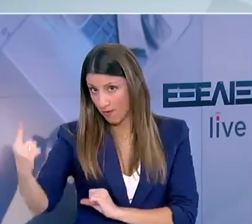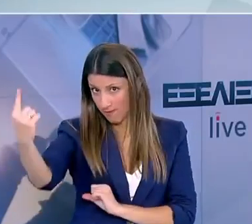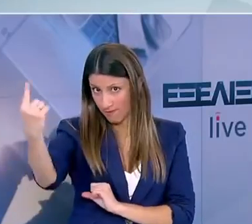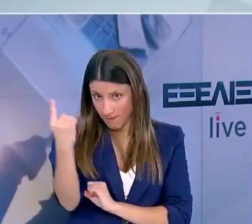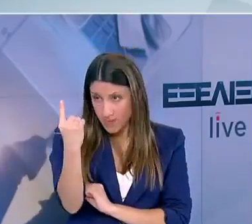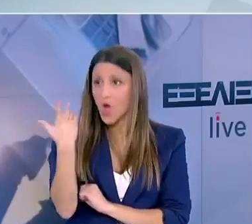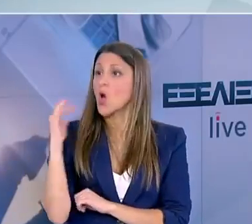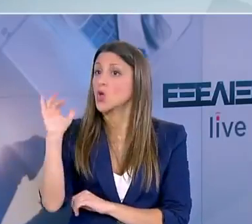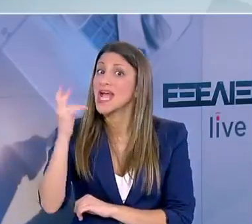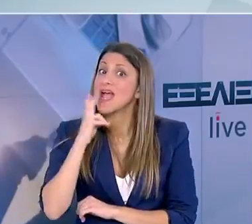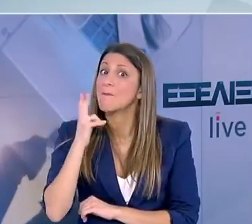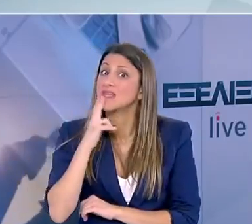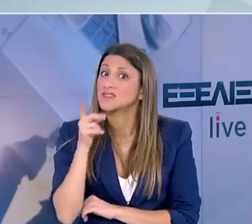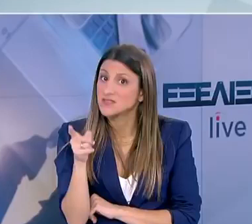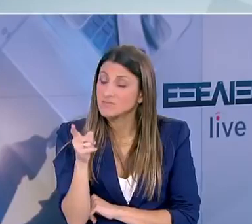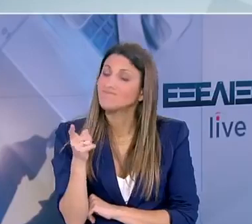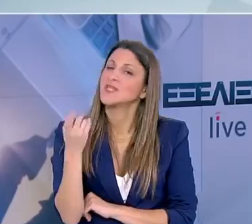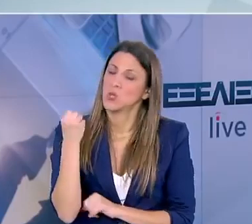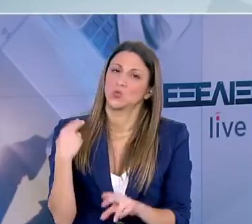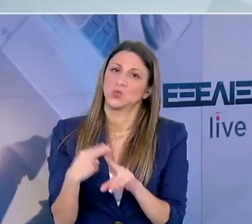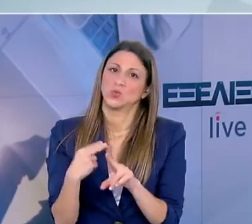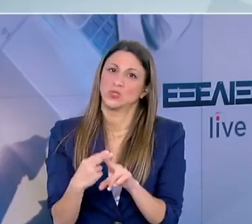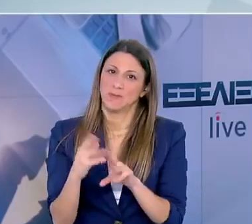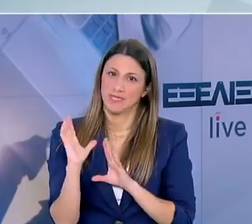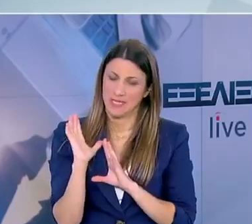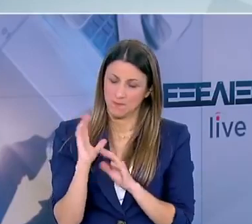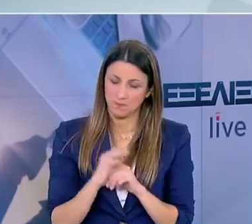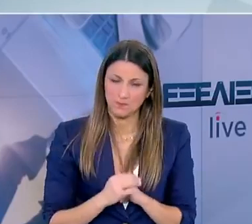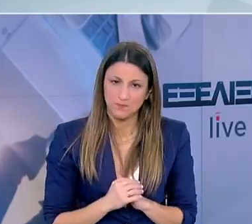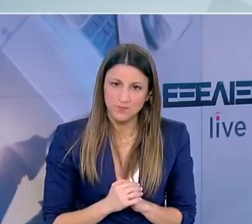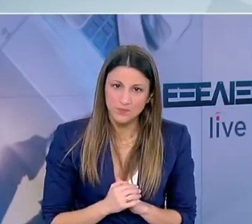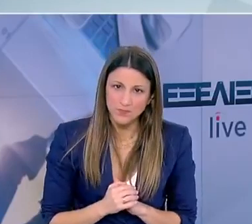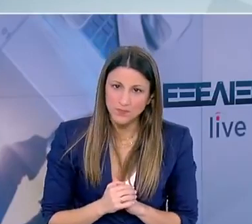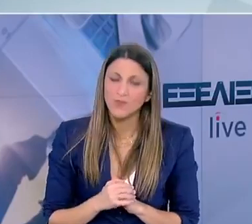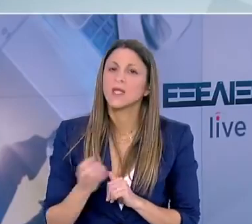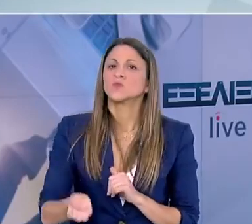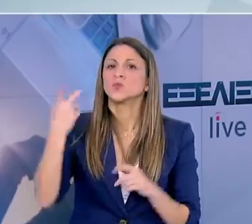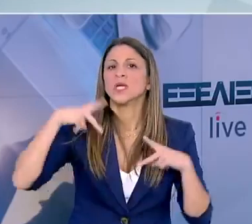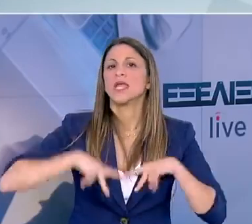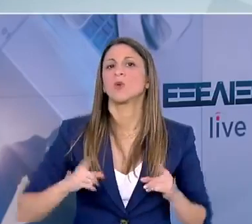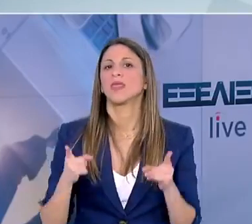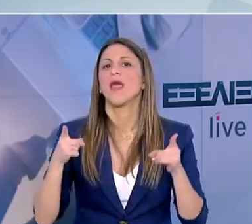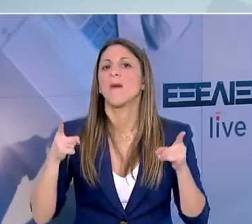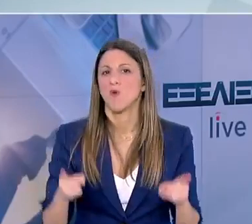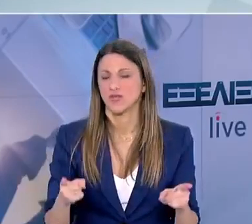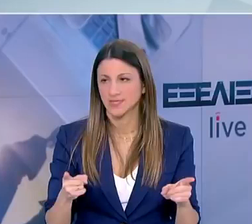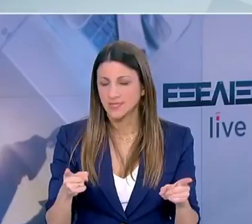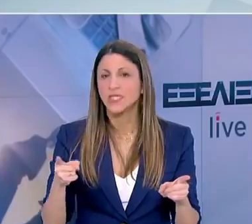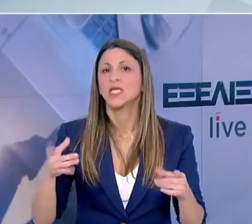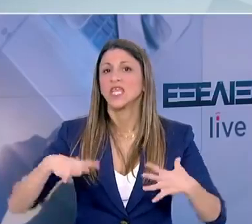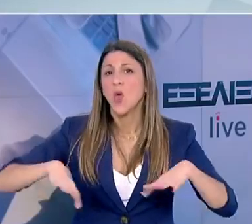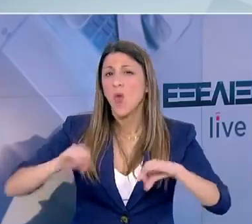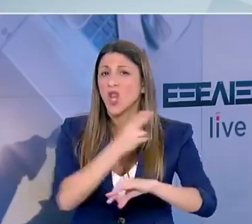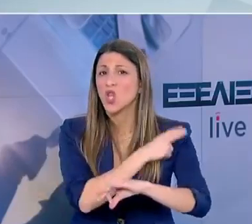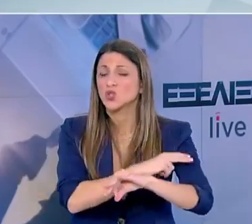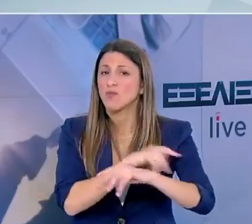οποίο από ό,τι καταλαβαίνω θα υλοποιήθηκε και θα προχώρησε. Εκδόθηκε η υπουργική απόφαση και από Δευτέρα θα εφαρμοστεί στα νοσοκομεία